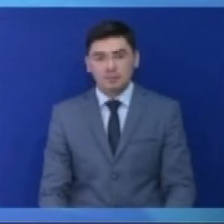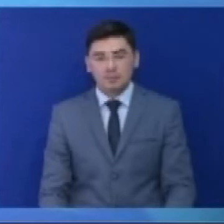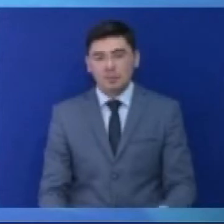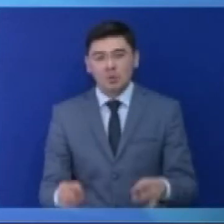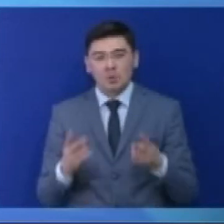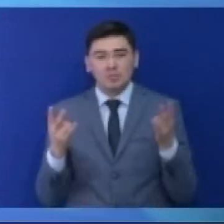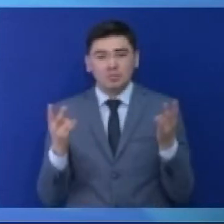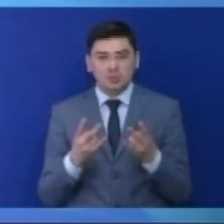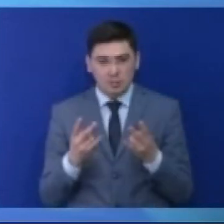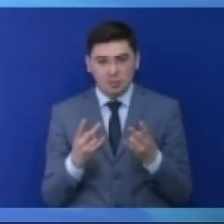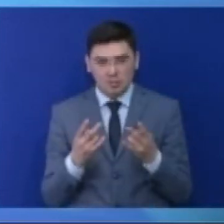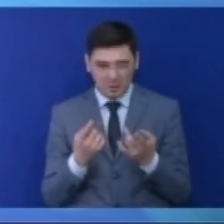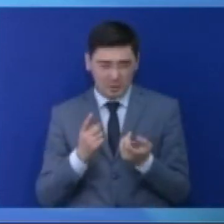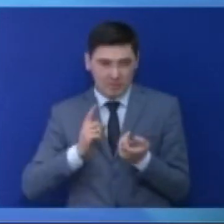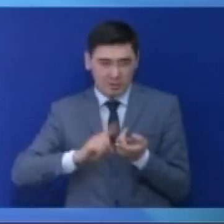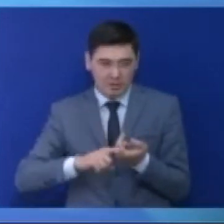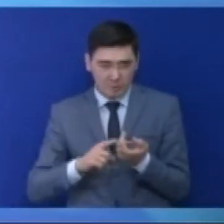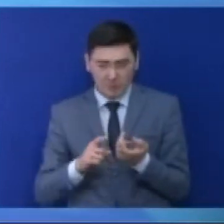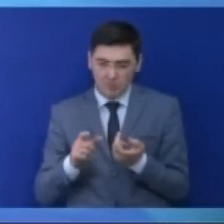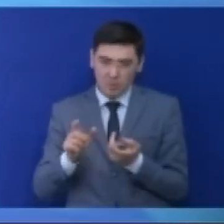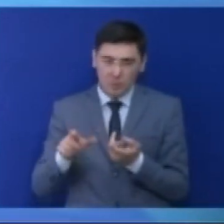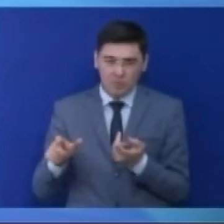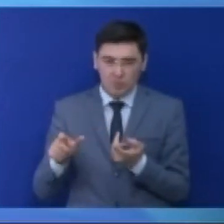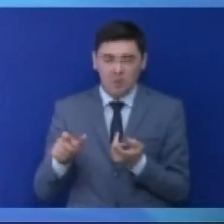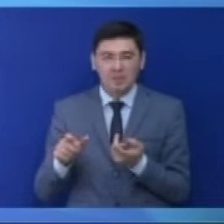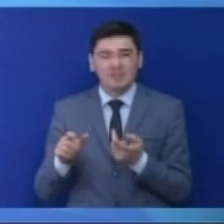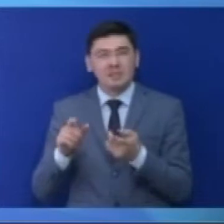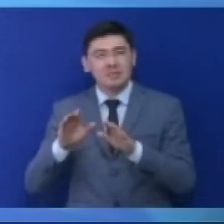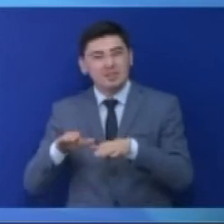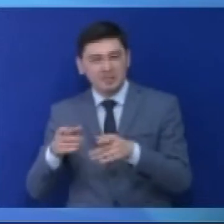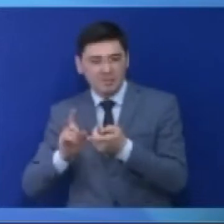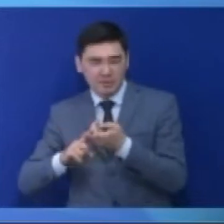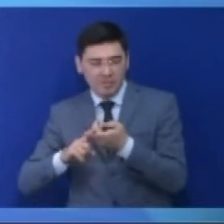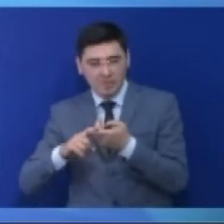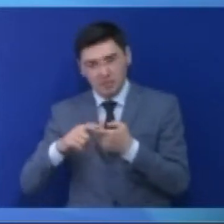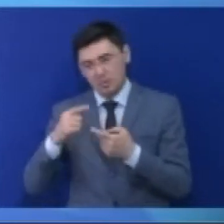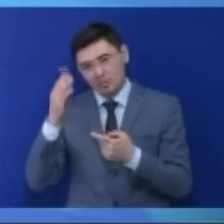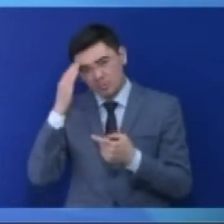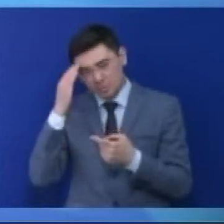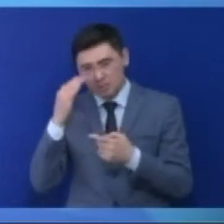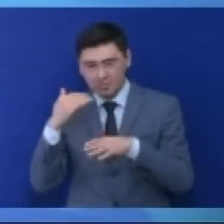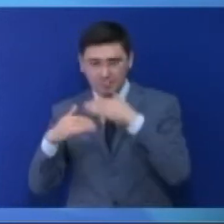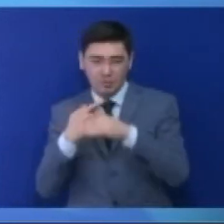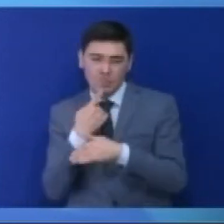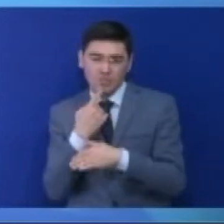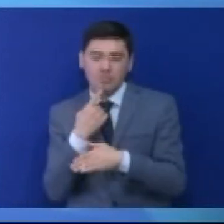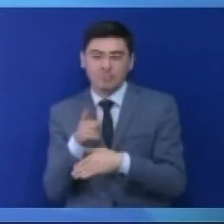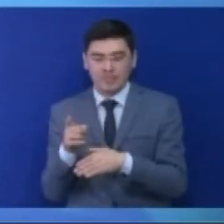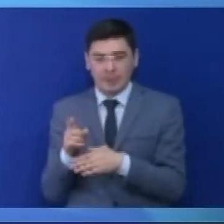Необходимо внести качественные изменения в систему оказания коррекционных услуг детям, имеющим особенности в развитии. Об